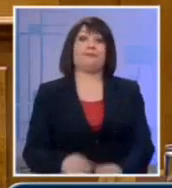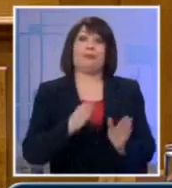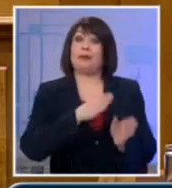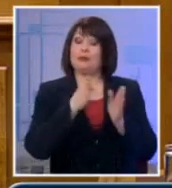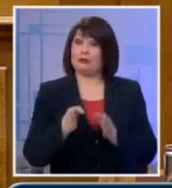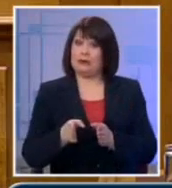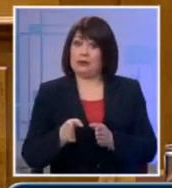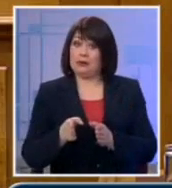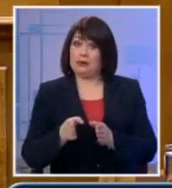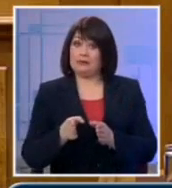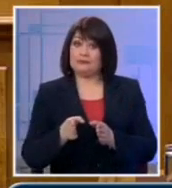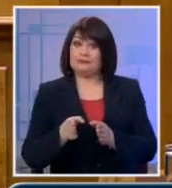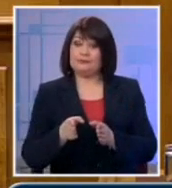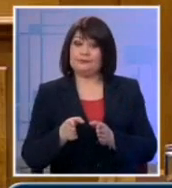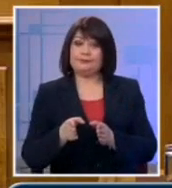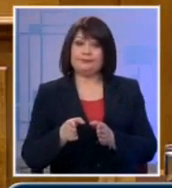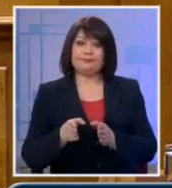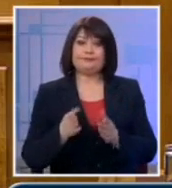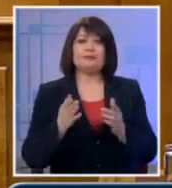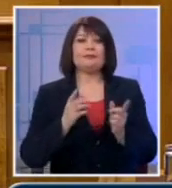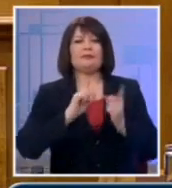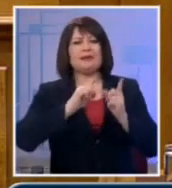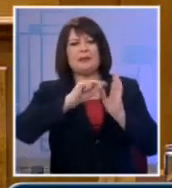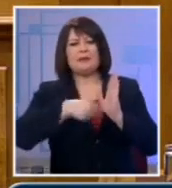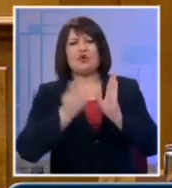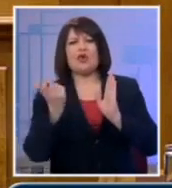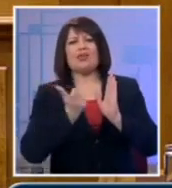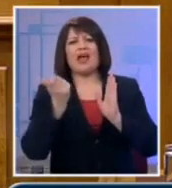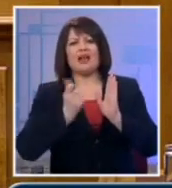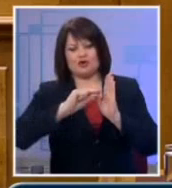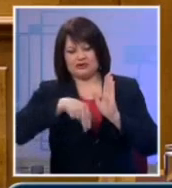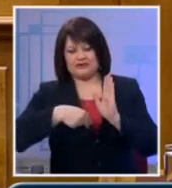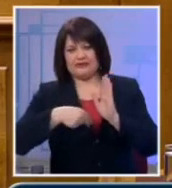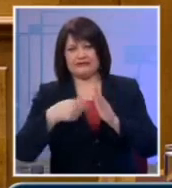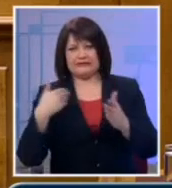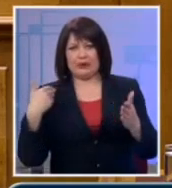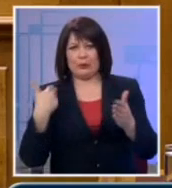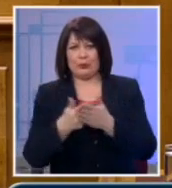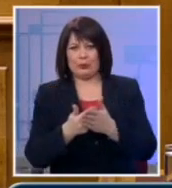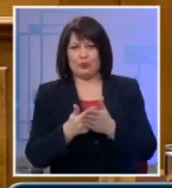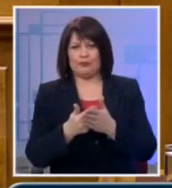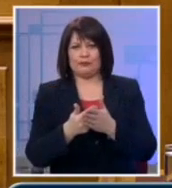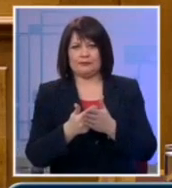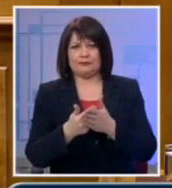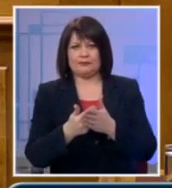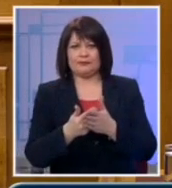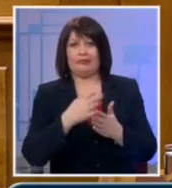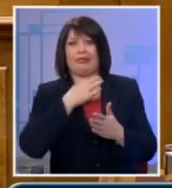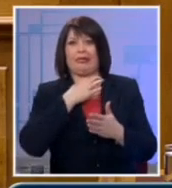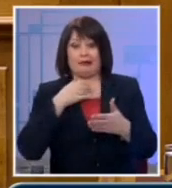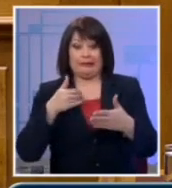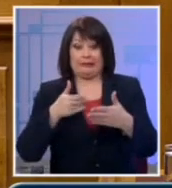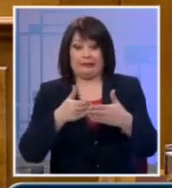ταυτόχρονα, μια δανειακή σύμβαση που έλυγε εντός στενών χρονικών